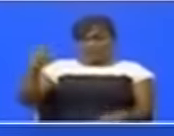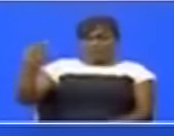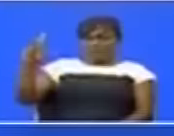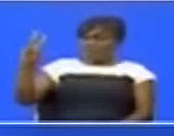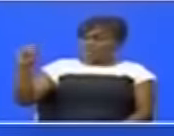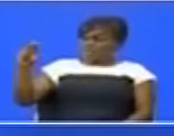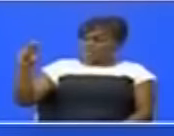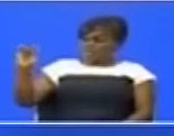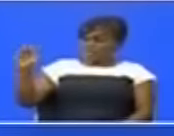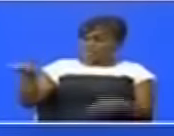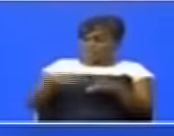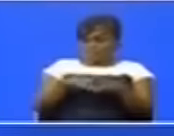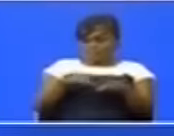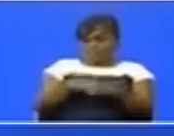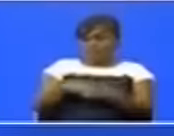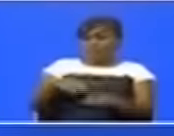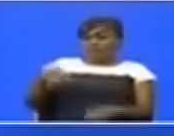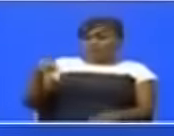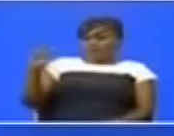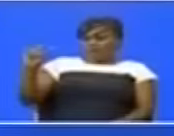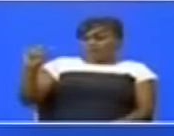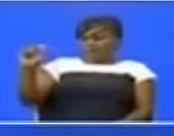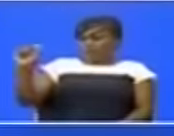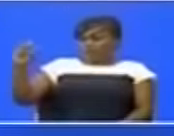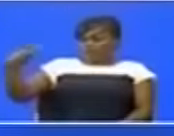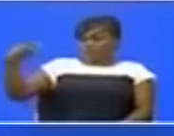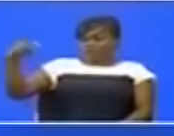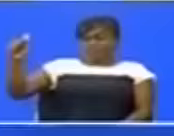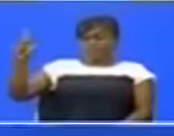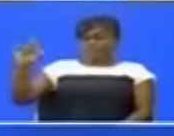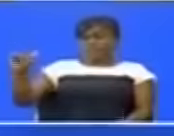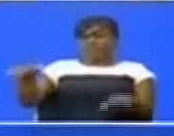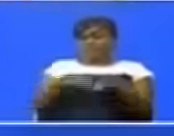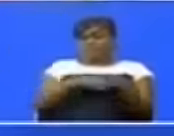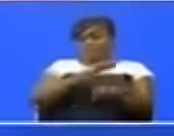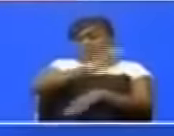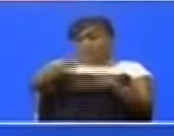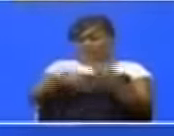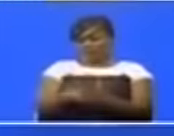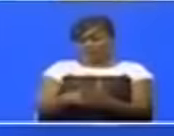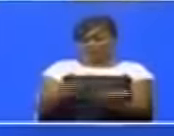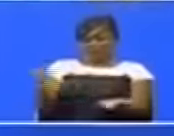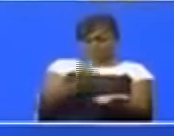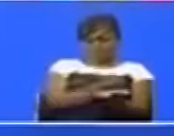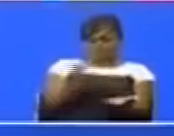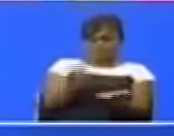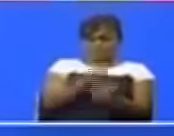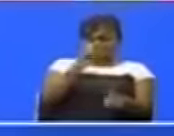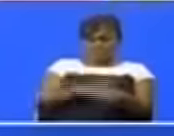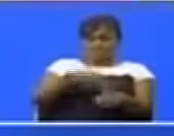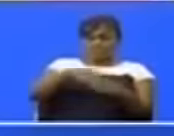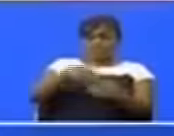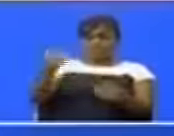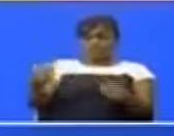Sofia Lepuchirit na Rose Mgoi Masharia, wote hawa wakiwa ni member. Ni uteuzi uliofuatia kujiondoa ofisini kwa